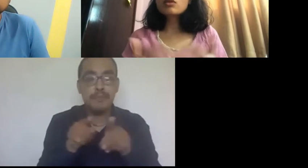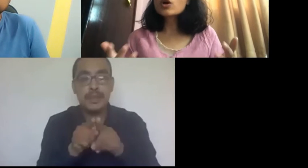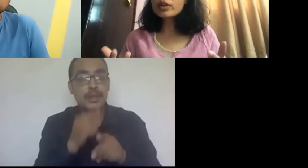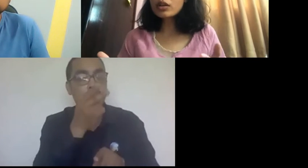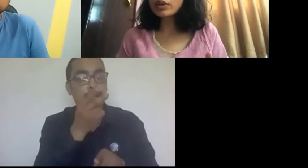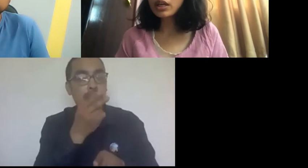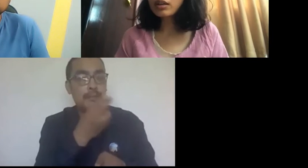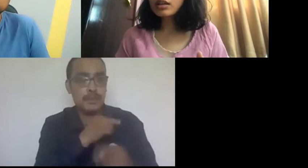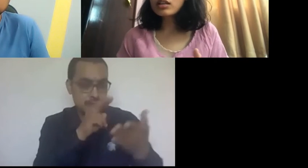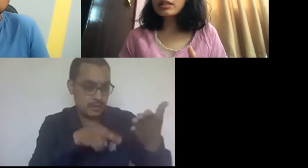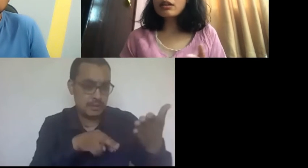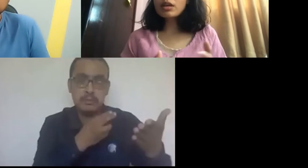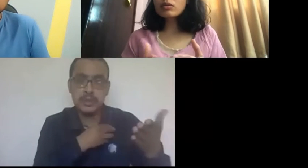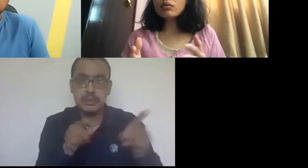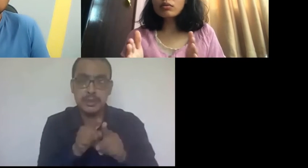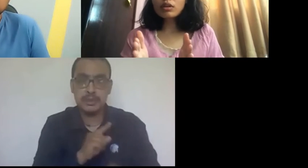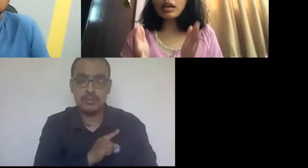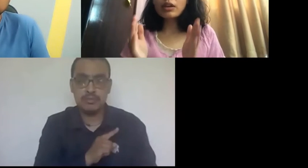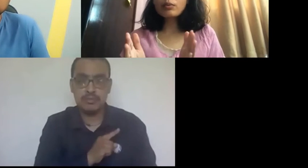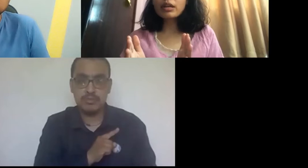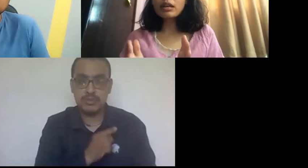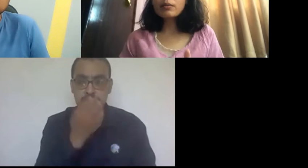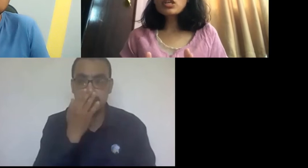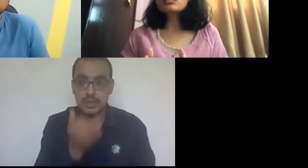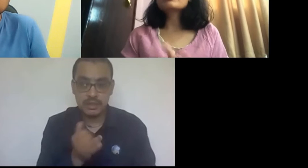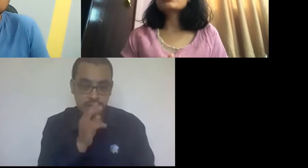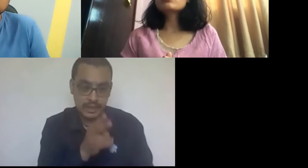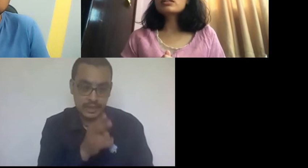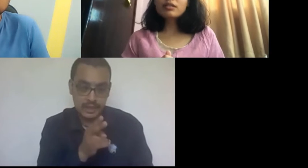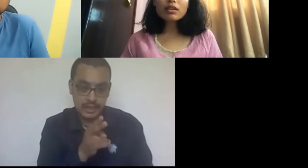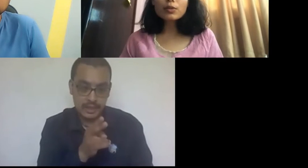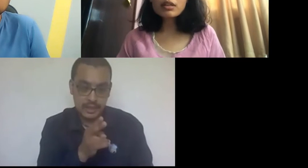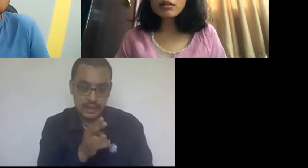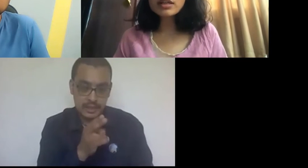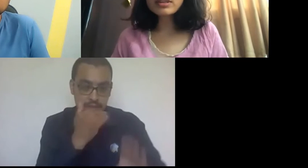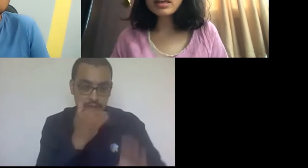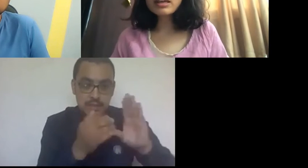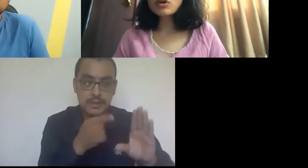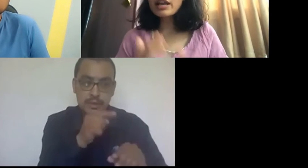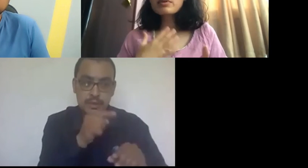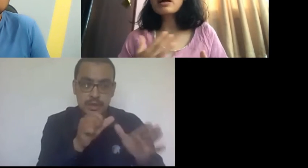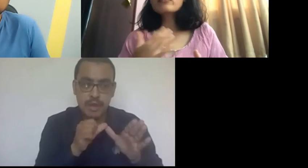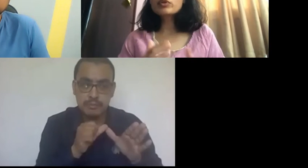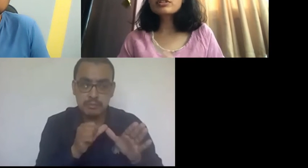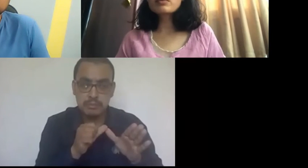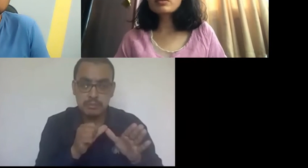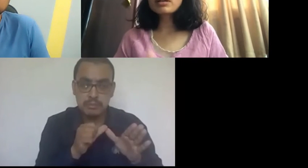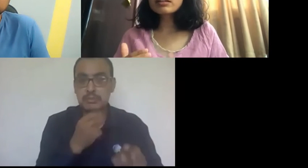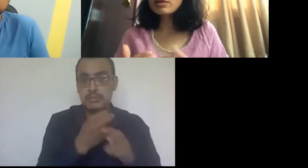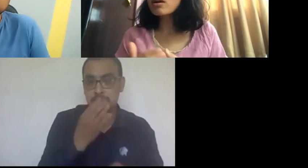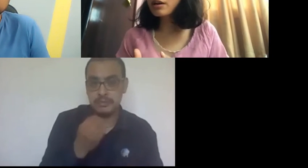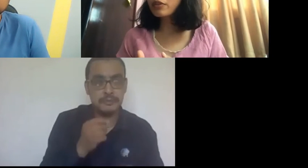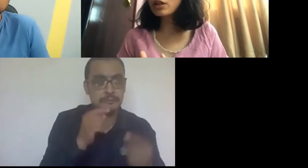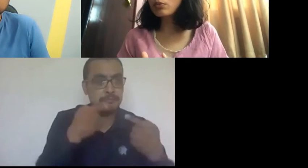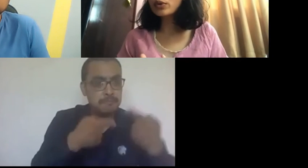अलिक डर पनि हुने, किन भन्दाखेरि अब यसो हेऱ्यो भने होइन, किन भन्दा यो मैले डिस्कस पनि गरेको थिएँ कि मलाई आफ्नो पर्सनली पनि मलाई